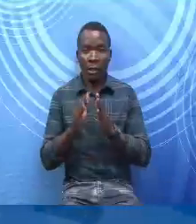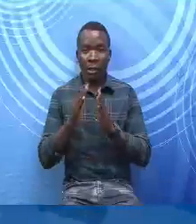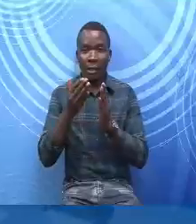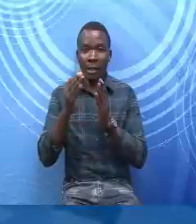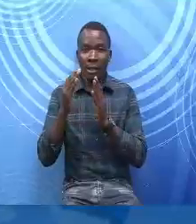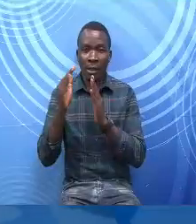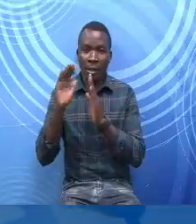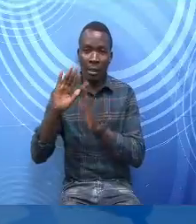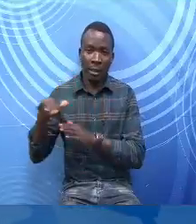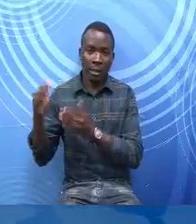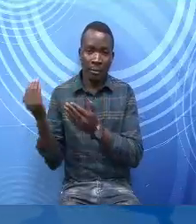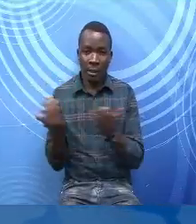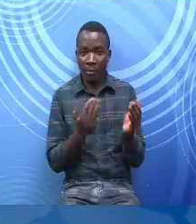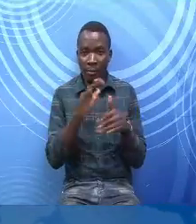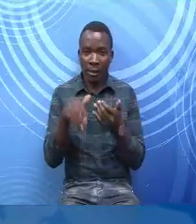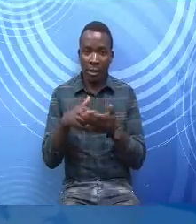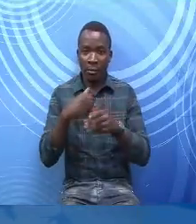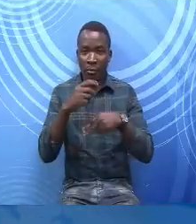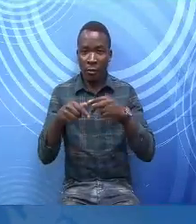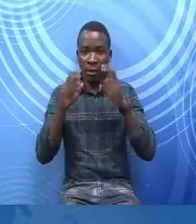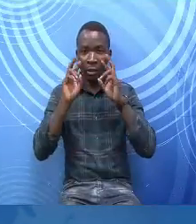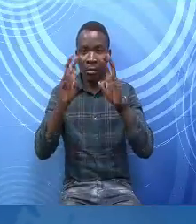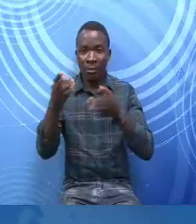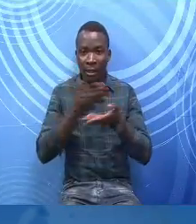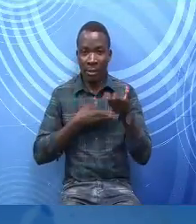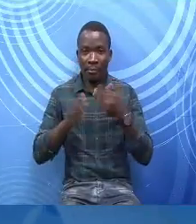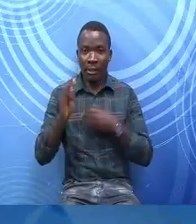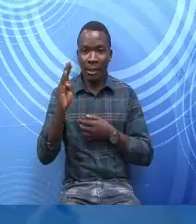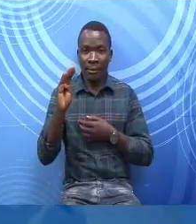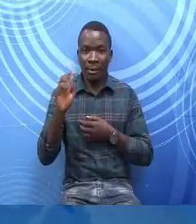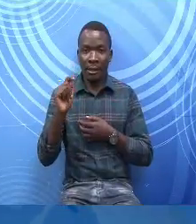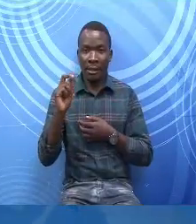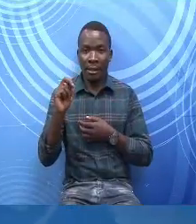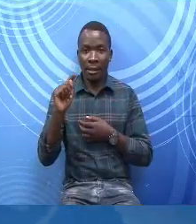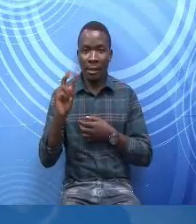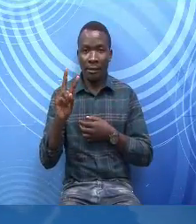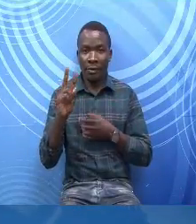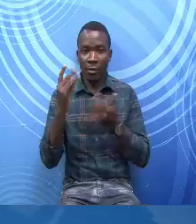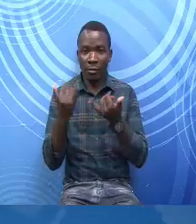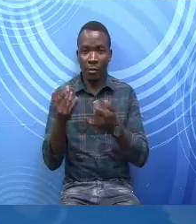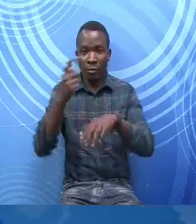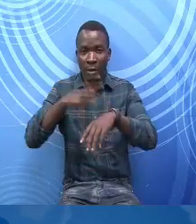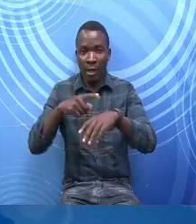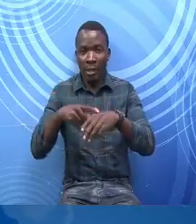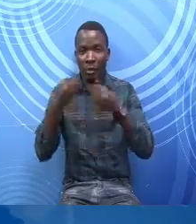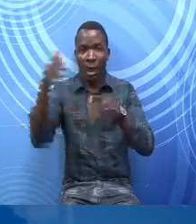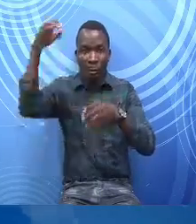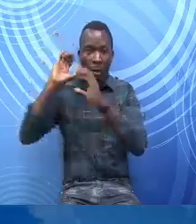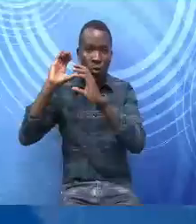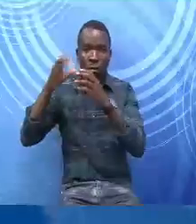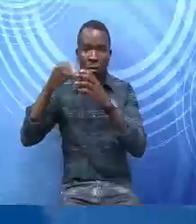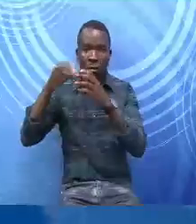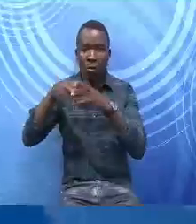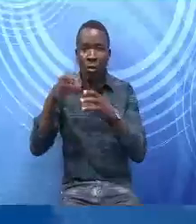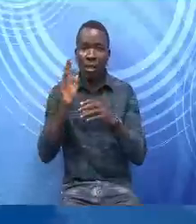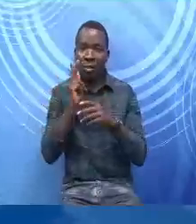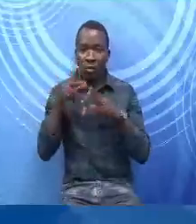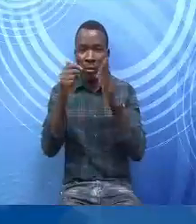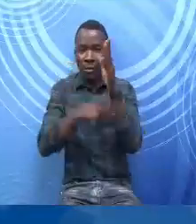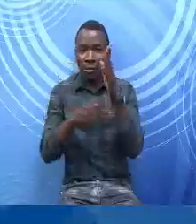Eka mbahe kaze mwese mukomeje kwikena ibiganiro bya BTN TV. Uyu ni umwanya tujye kugeza amakuru mu Kinyarwanda ku buryo burambuye.